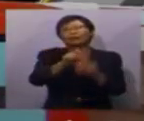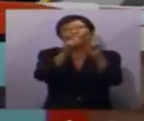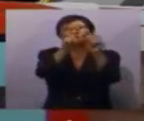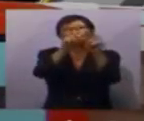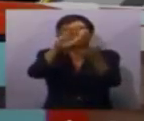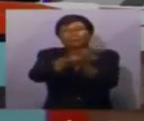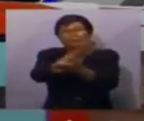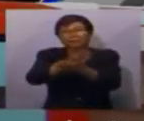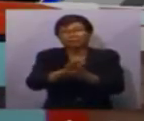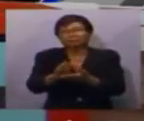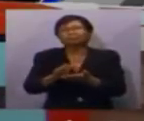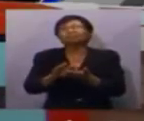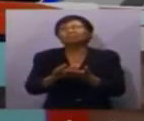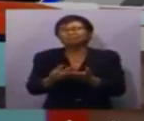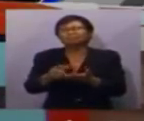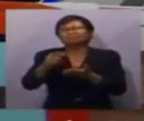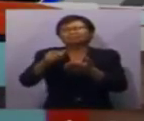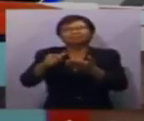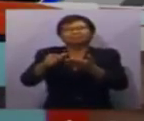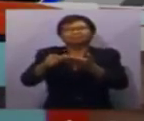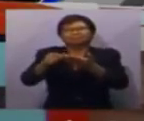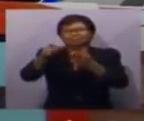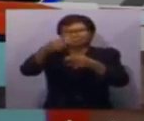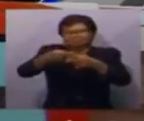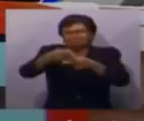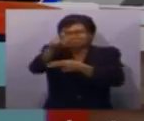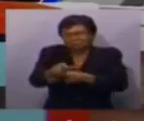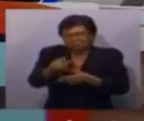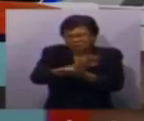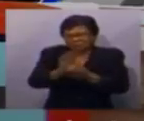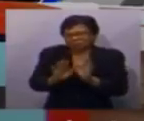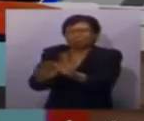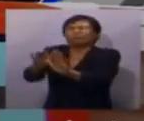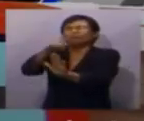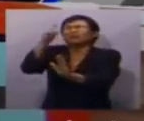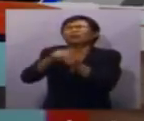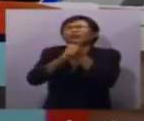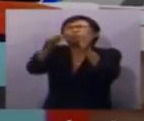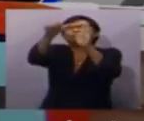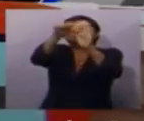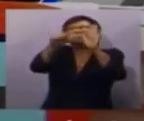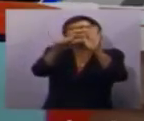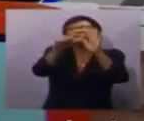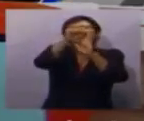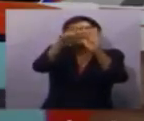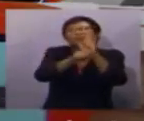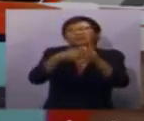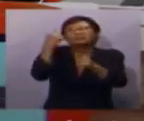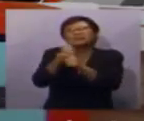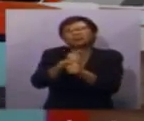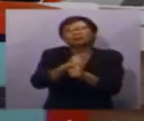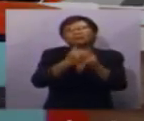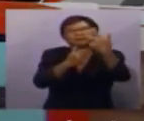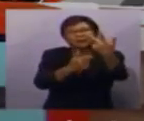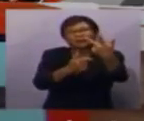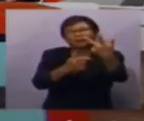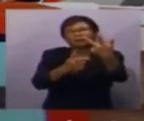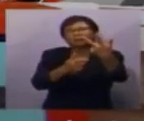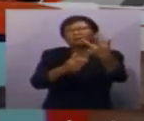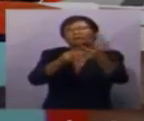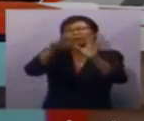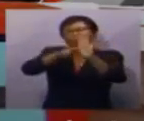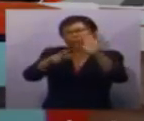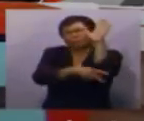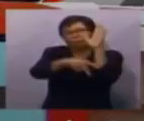kertas pencalonan ditolak kerana tidak memenuhi syarat kelayakan yang ditetapkan SPR. 3 daripadanya melibatkan